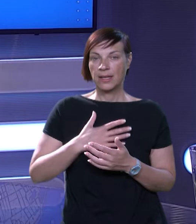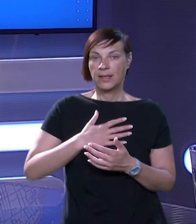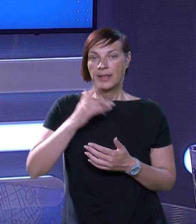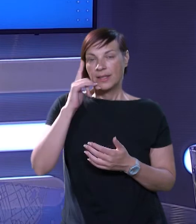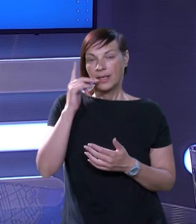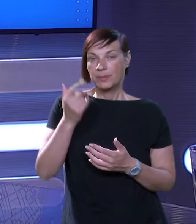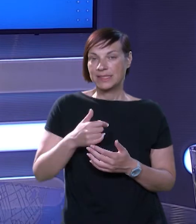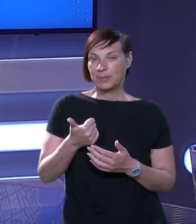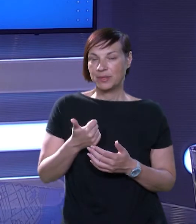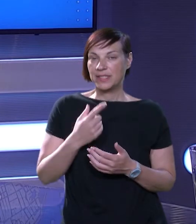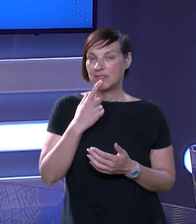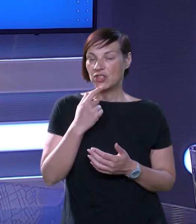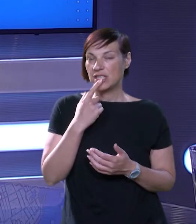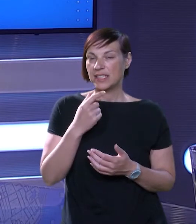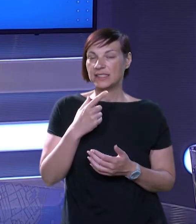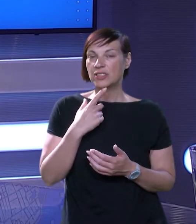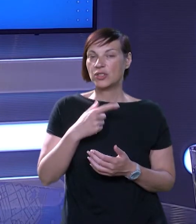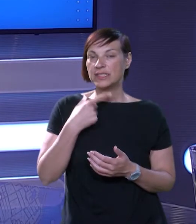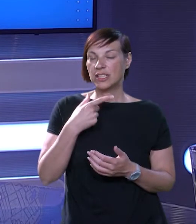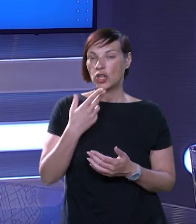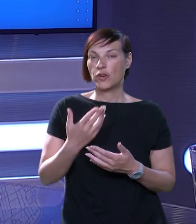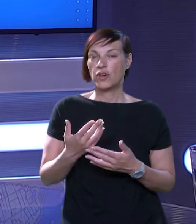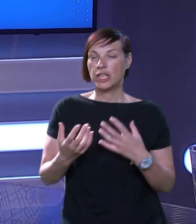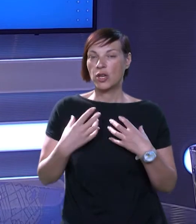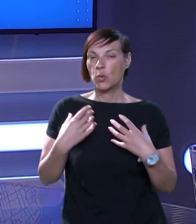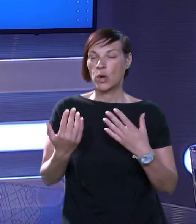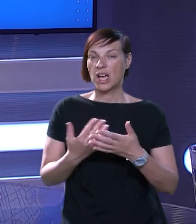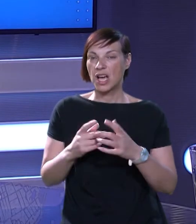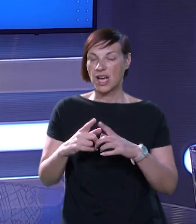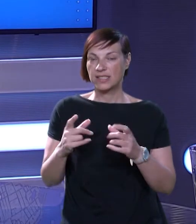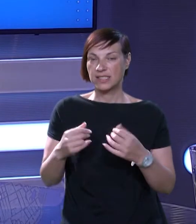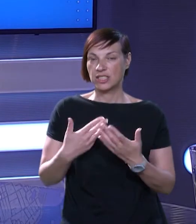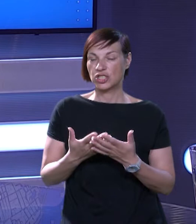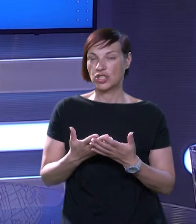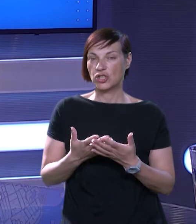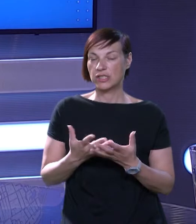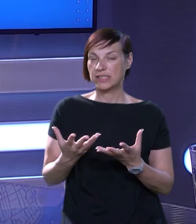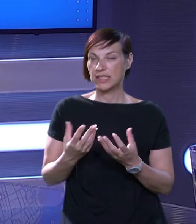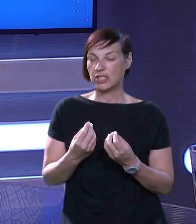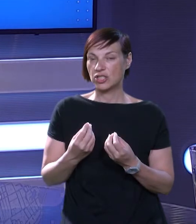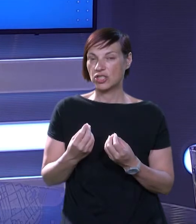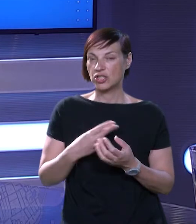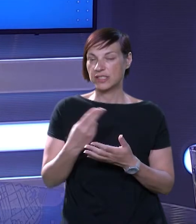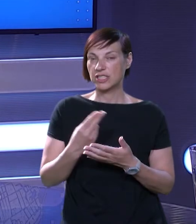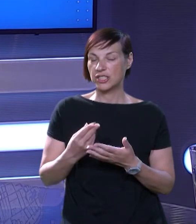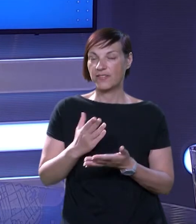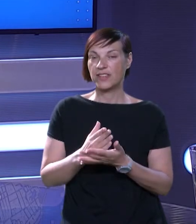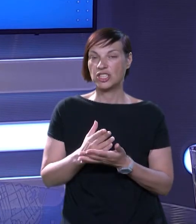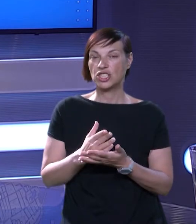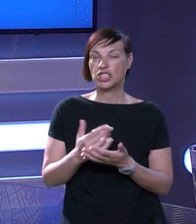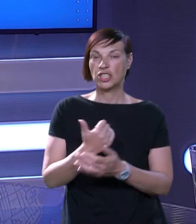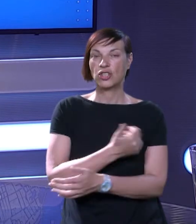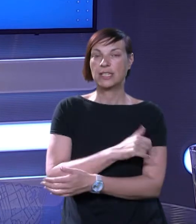ja mislim prvenstveno jezik koji se govori danas u kazalištu, on se kroz razne nove suvremene režisere već